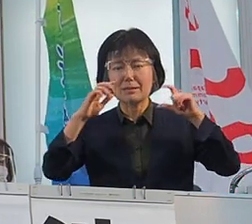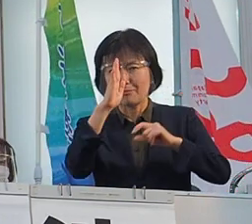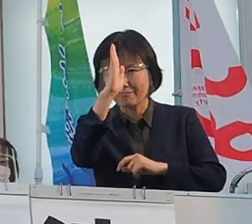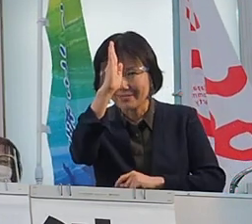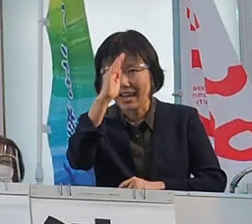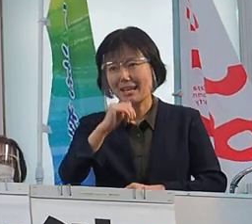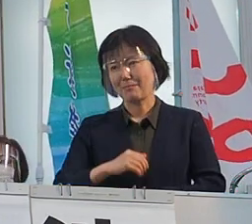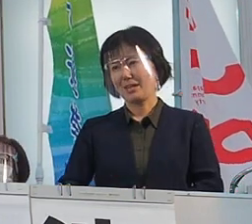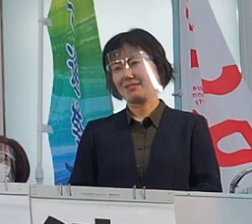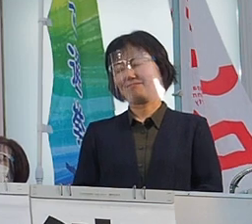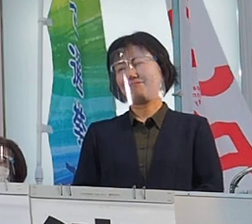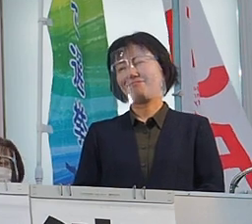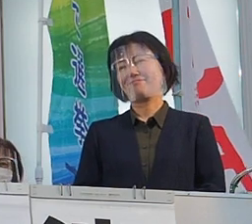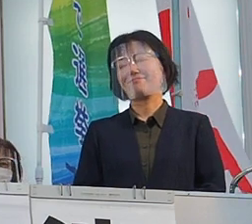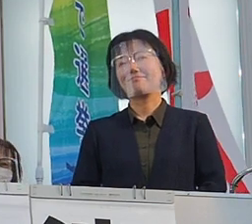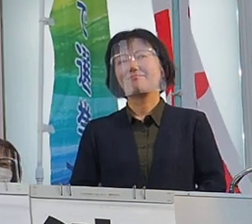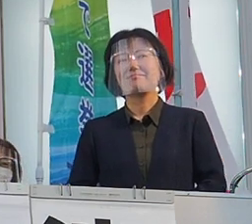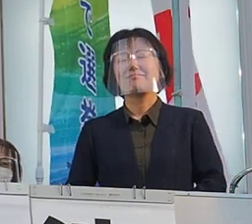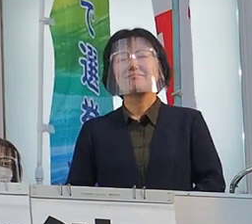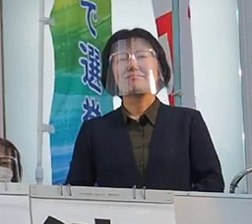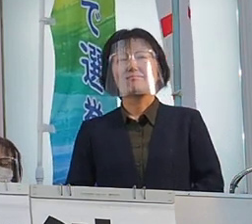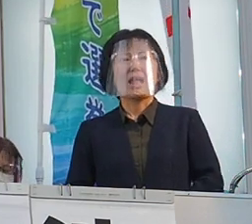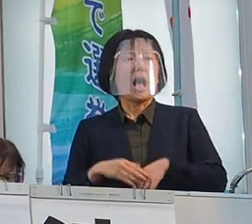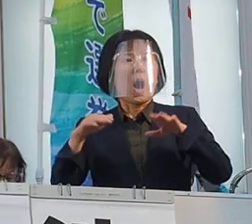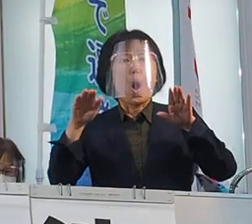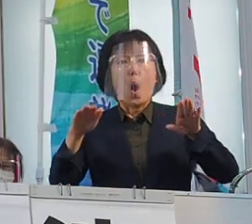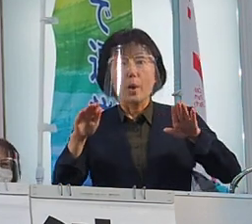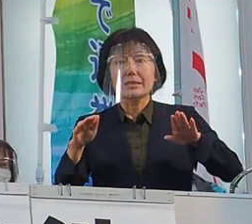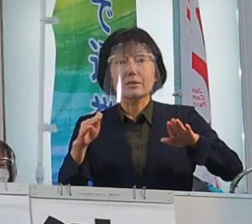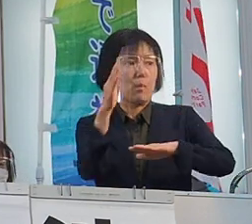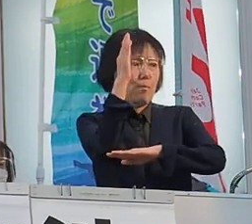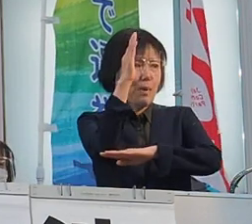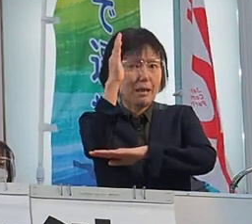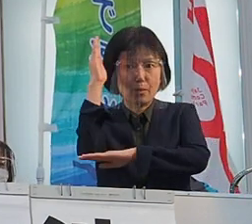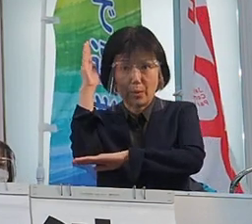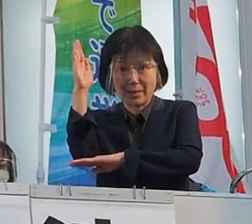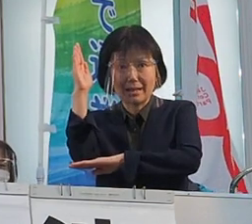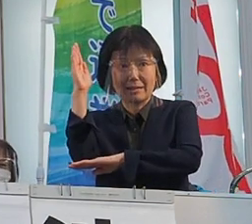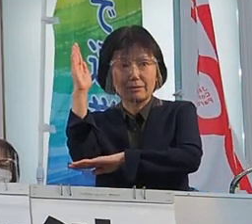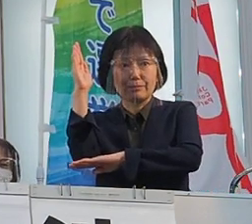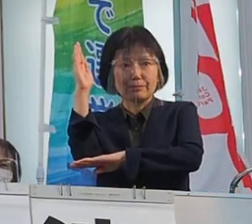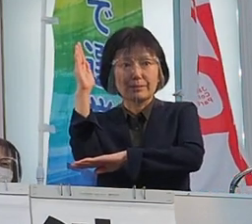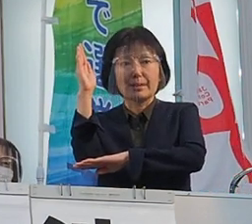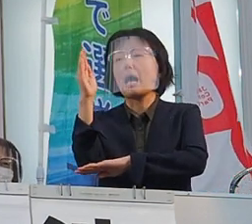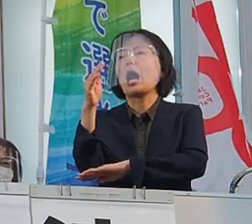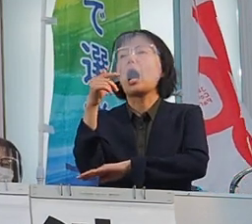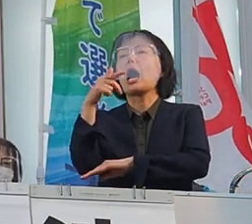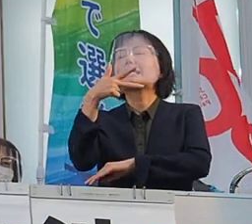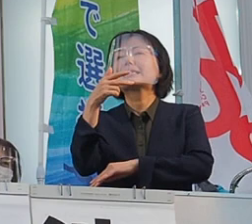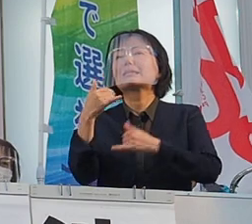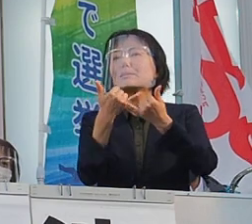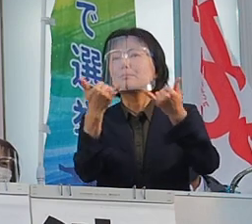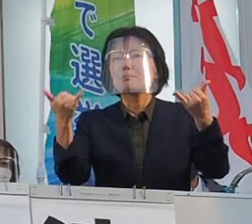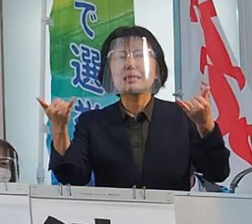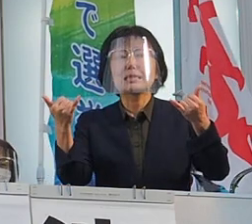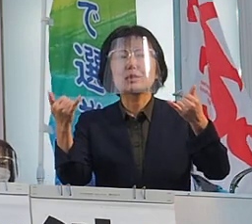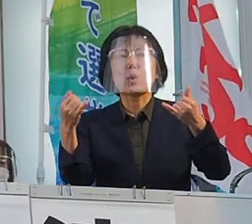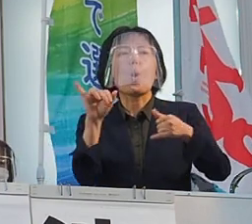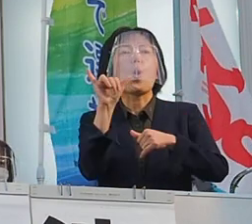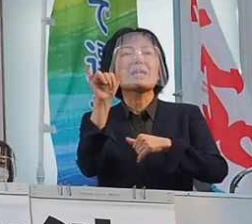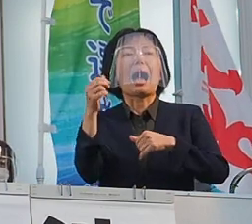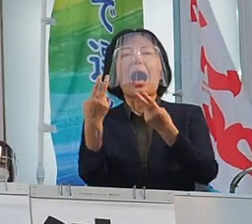ますようにお願い申し上げます。本日の街頭演説には、市民と野党の共闘を共に進